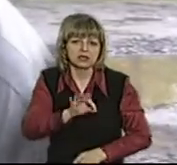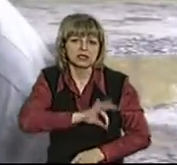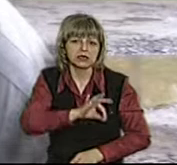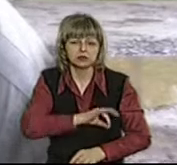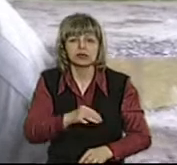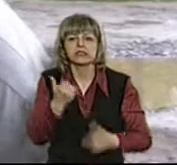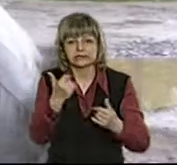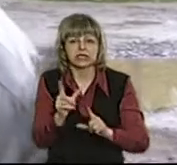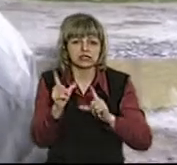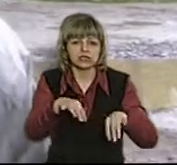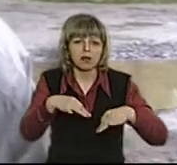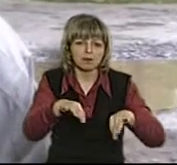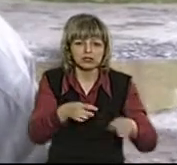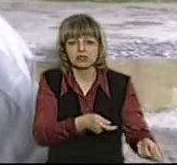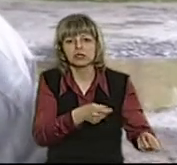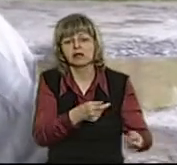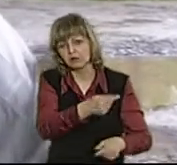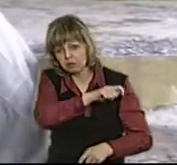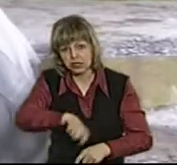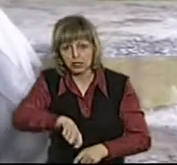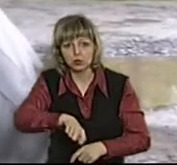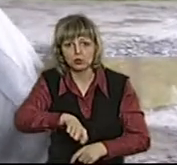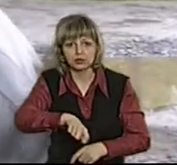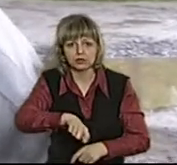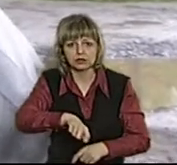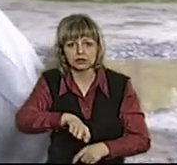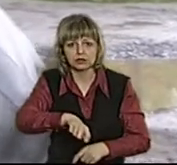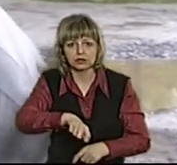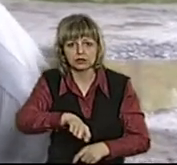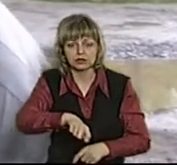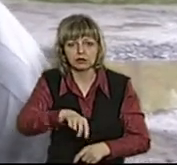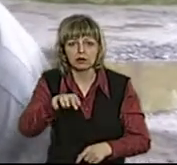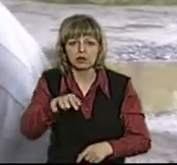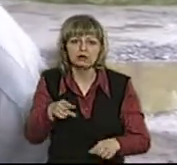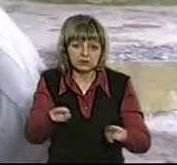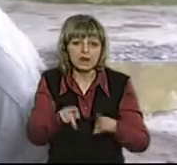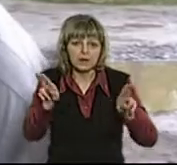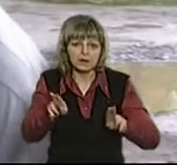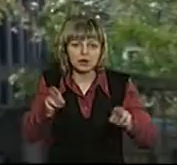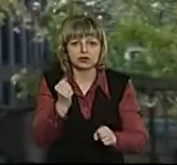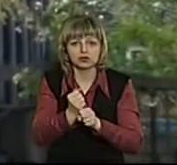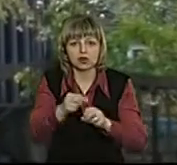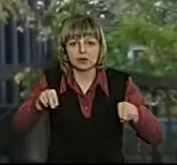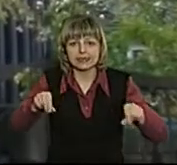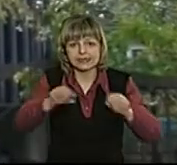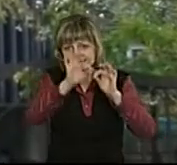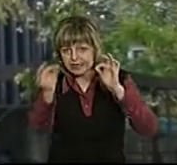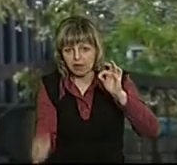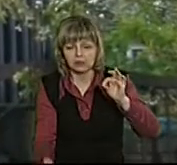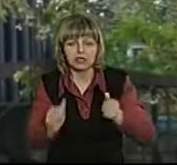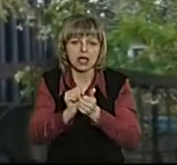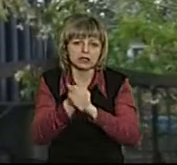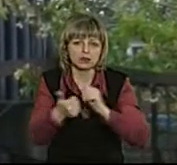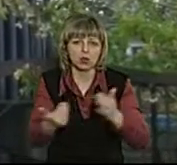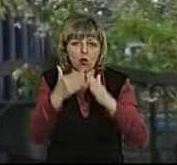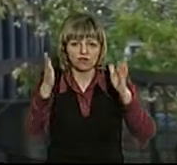машина, їде кран, зараз вони приїдуть по всім правилам, поставлять заземлення і замінять цей